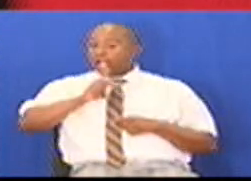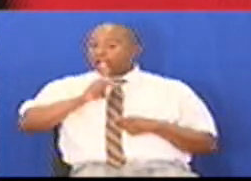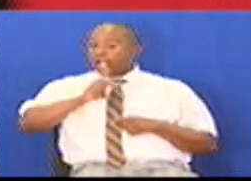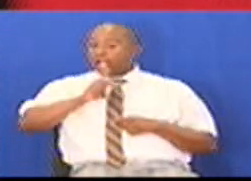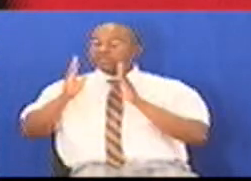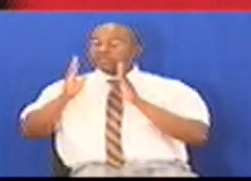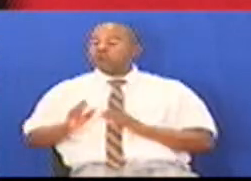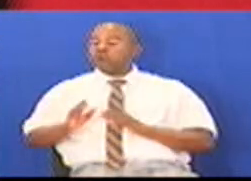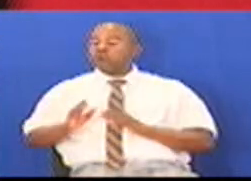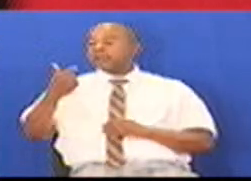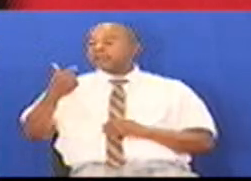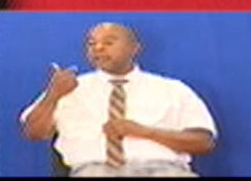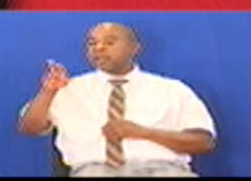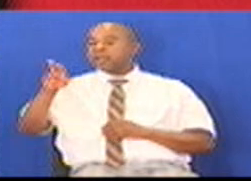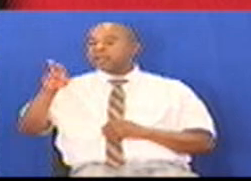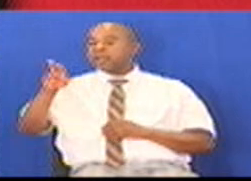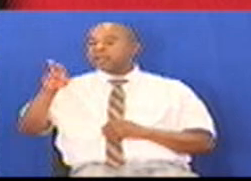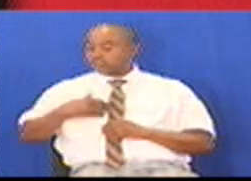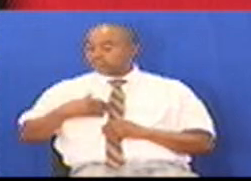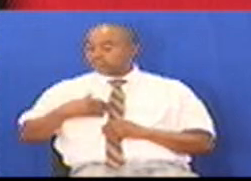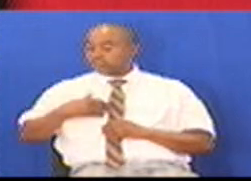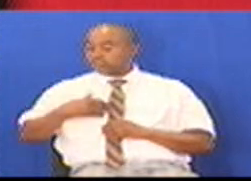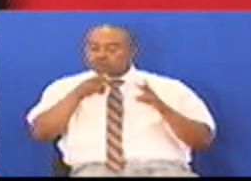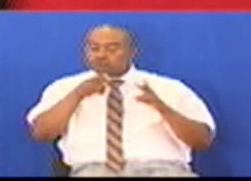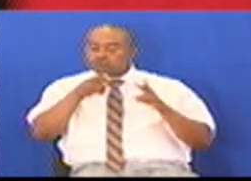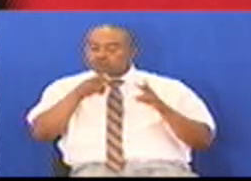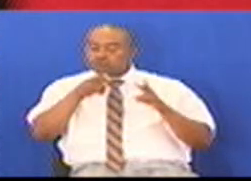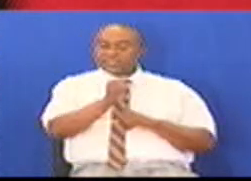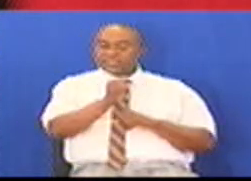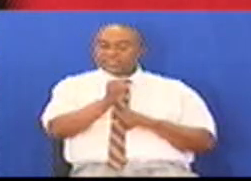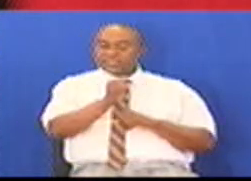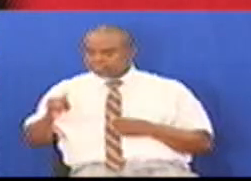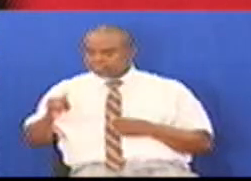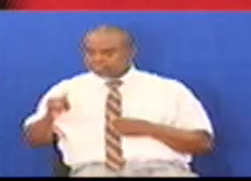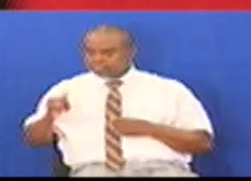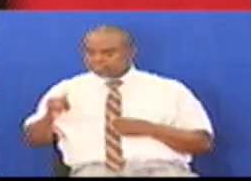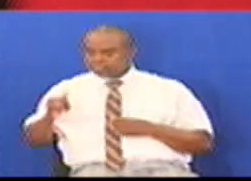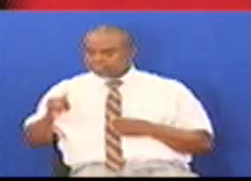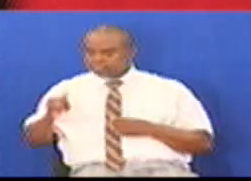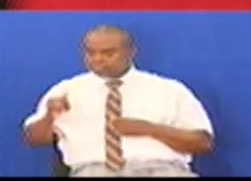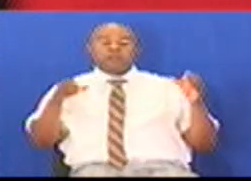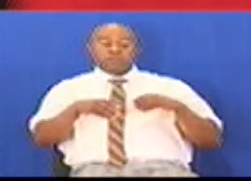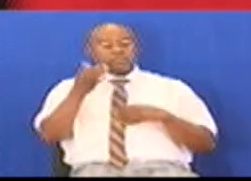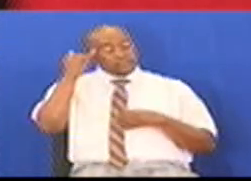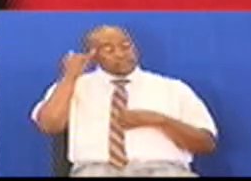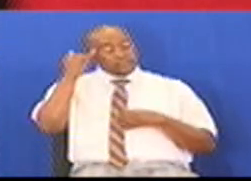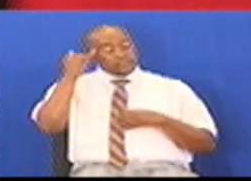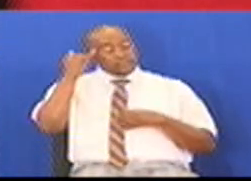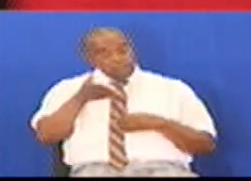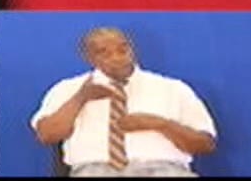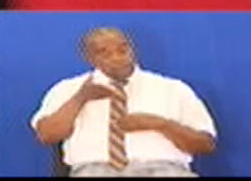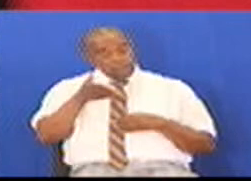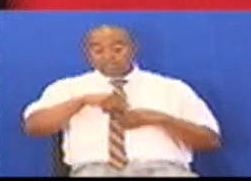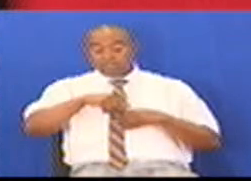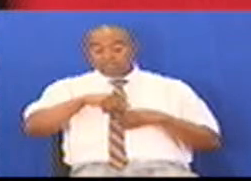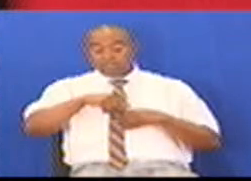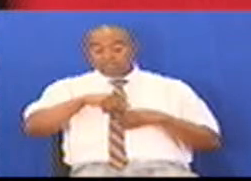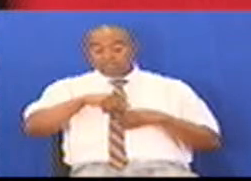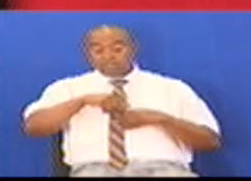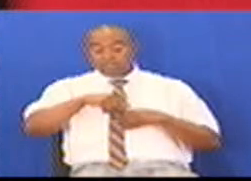Tanzania kutatua mapingamizi yanayoletwa kwake. Kamati inaishauri serikali kuhakikisha mamlaka hayo yanatumika kwa